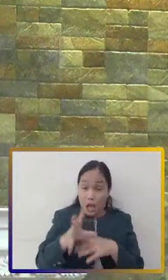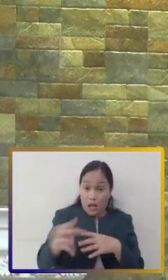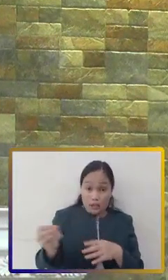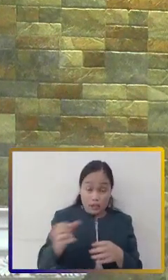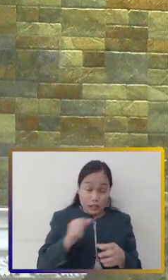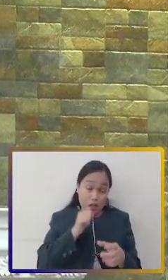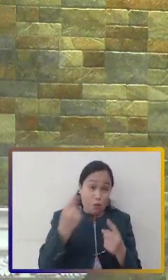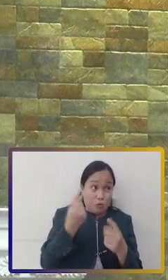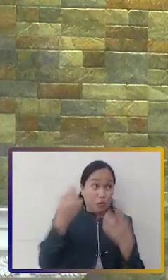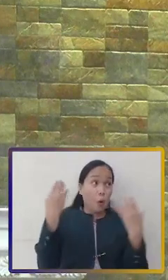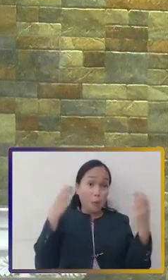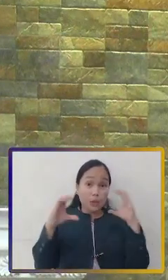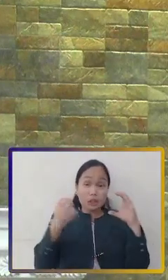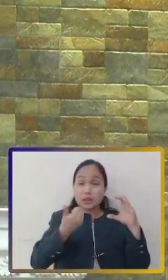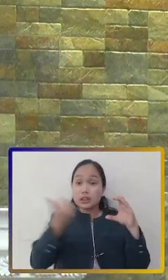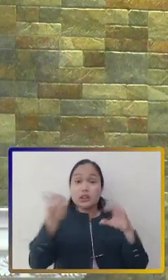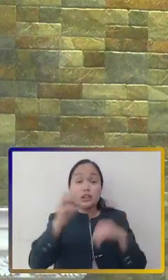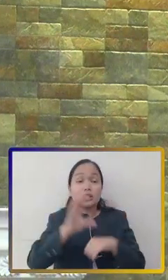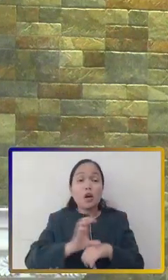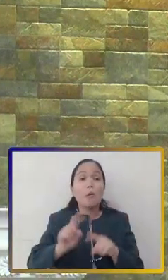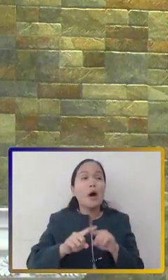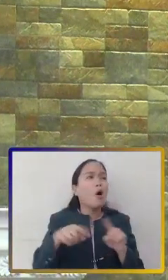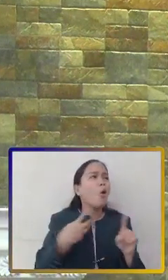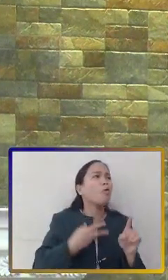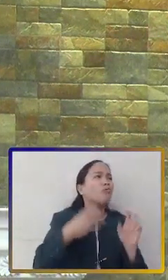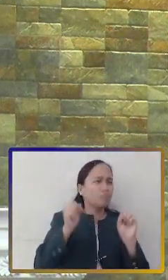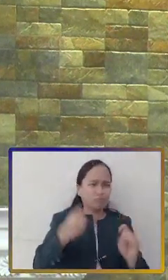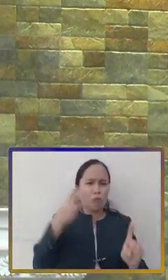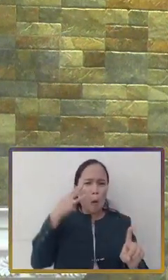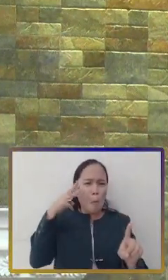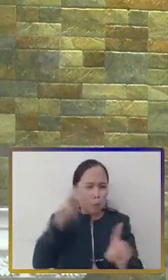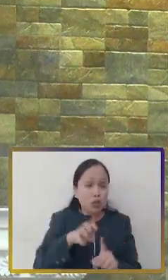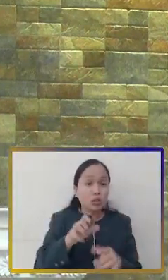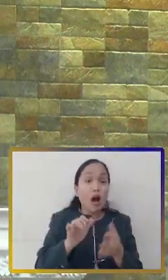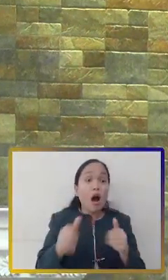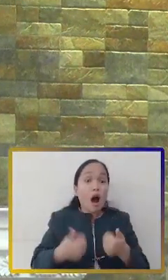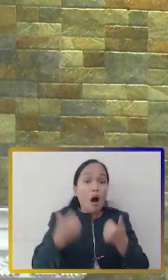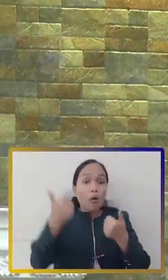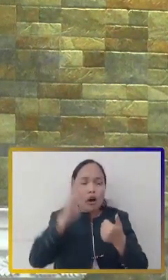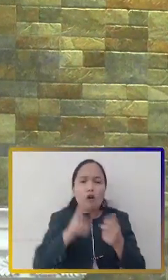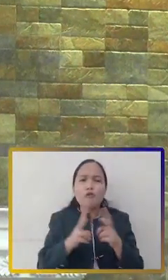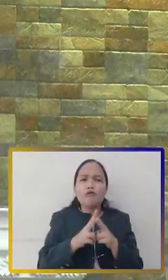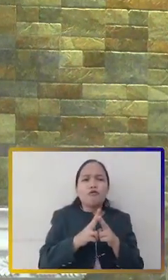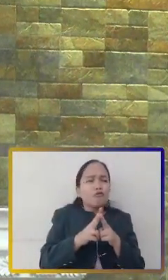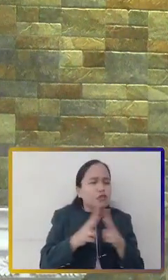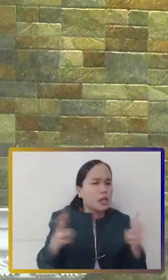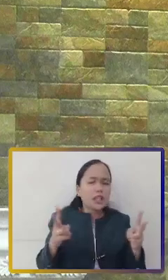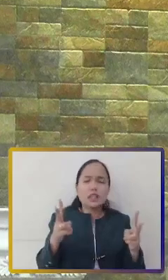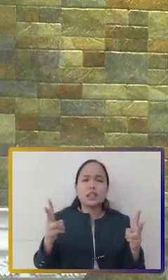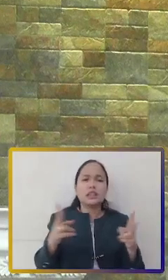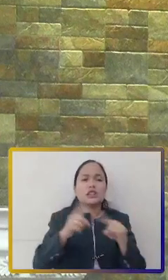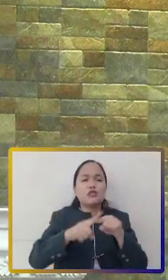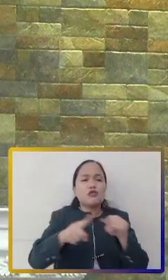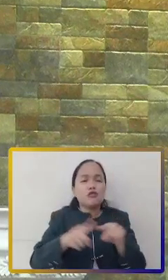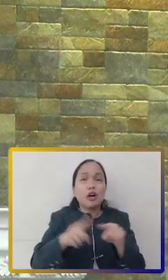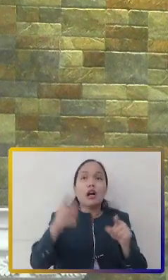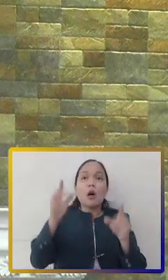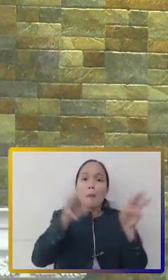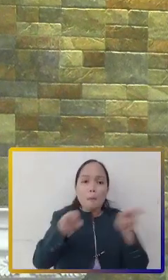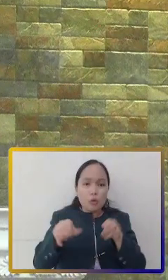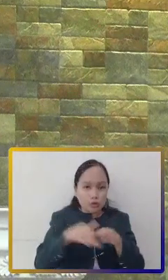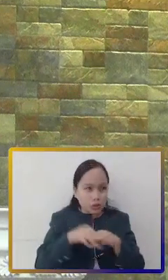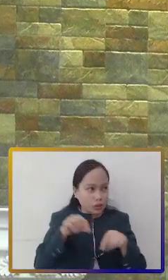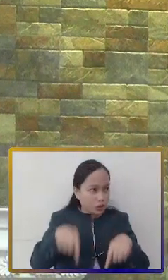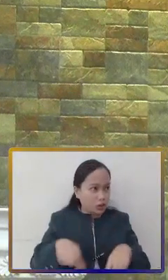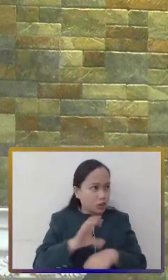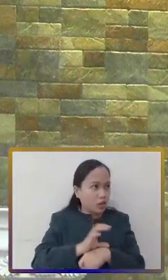ibang simbahan, but most of you are witnesses kung paanong kakaibang gumalaw ang Diyos sa simbahan po natin. You